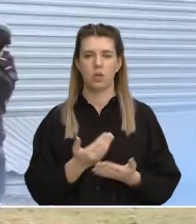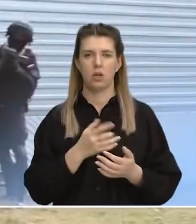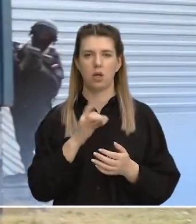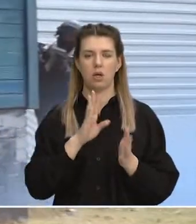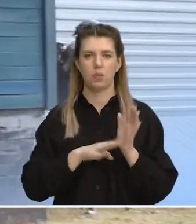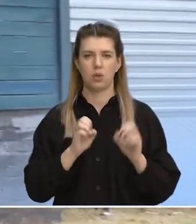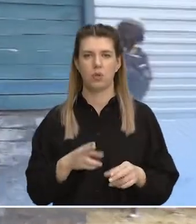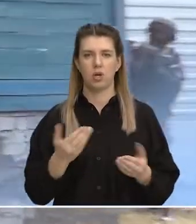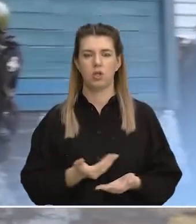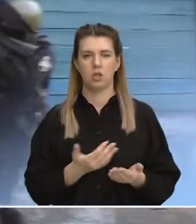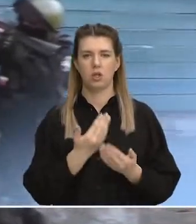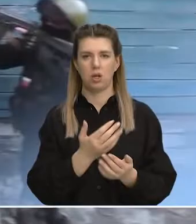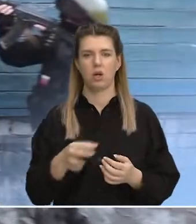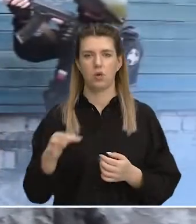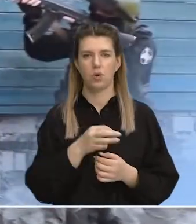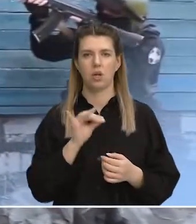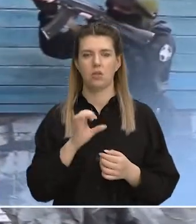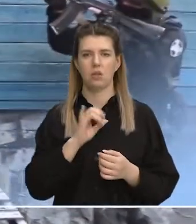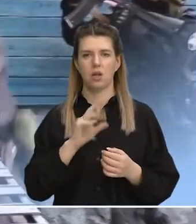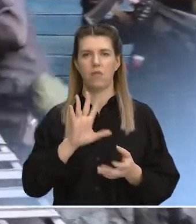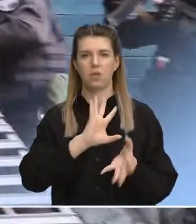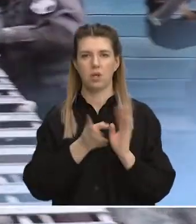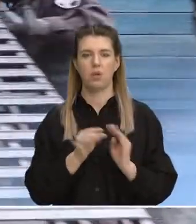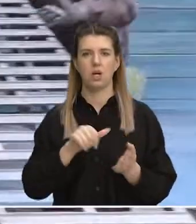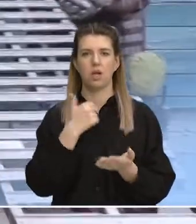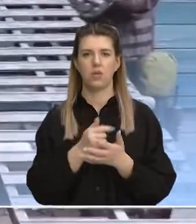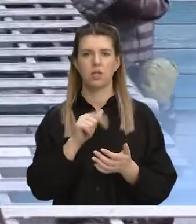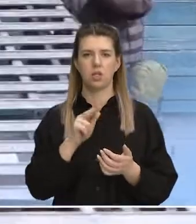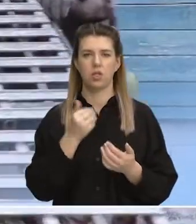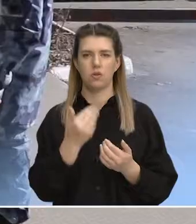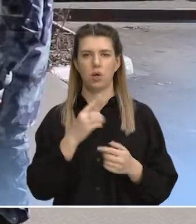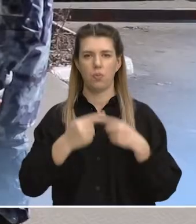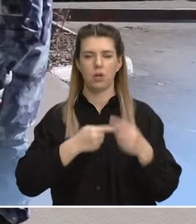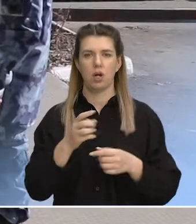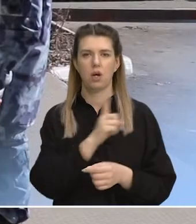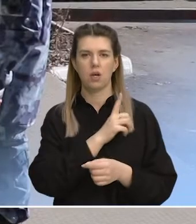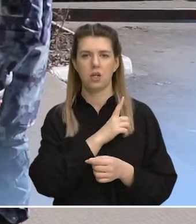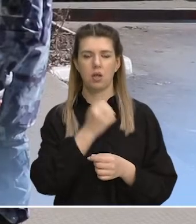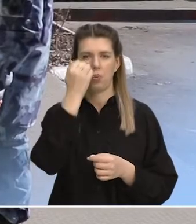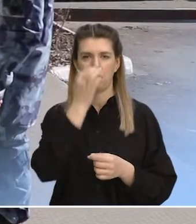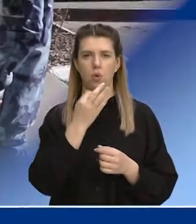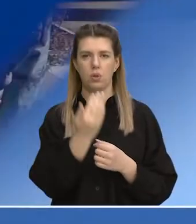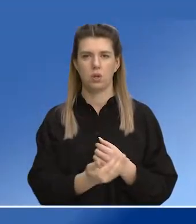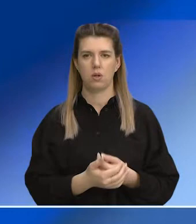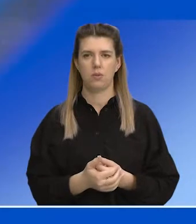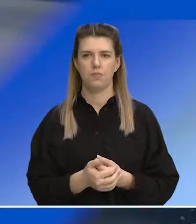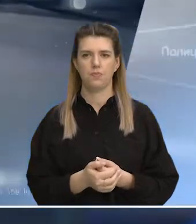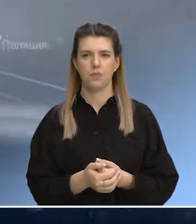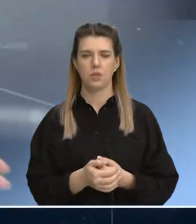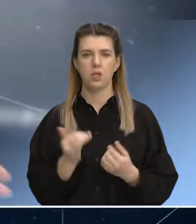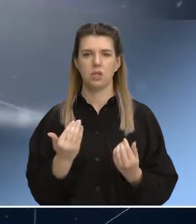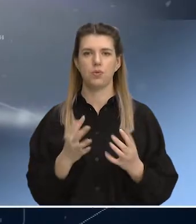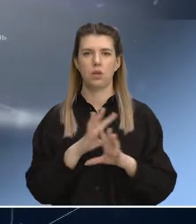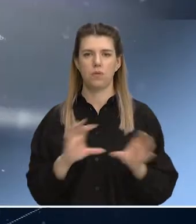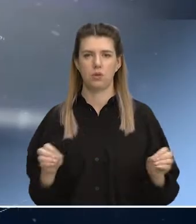ради безопасности жителей региона и страны в целом. И главная задача всех поколений – охранять память о них. А